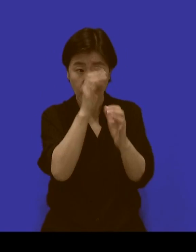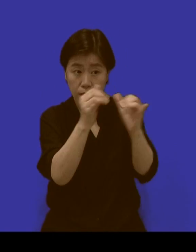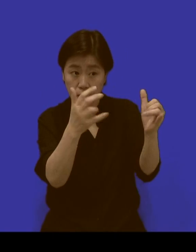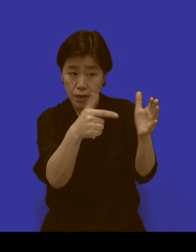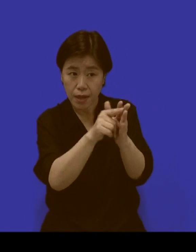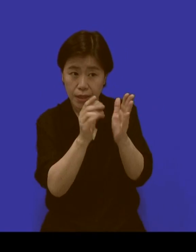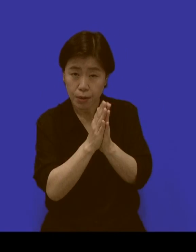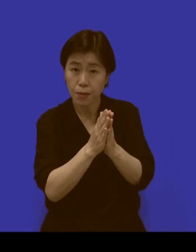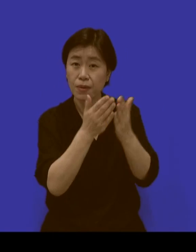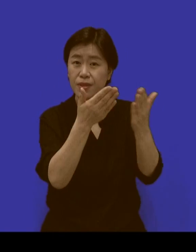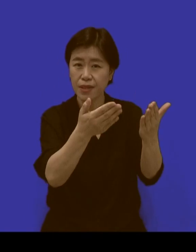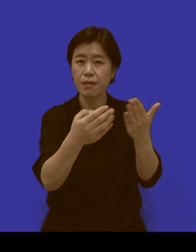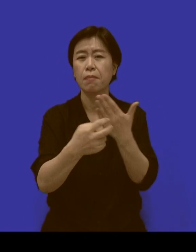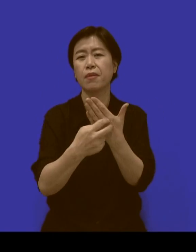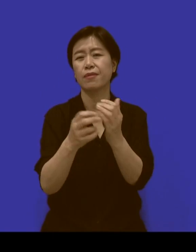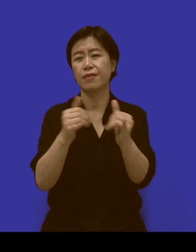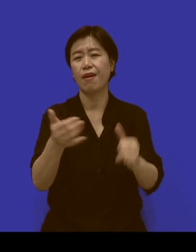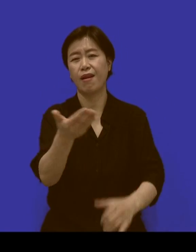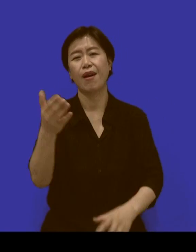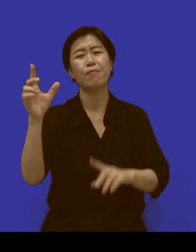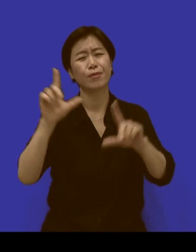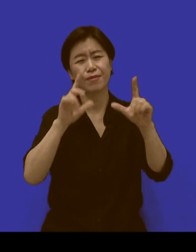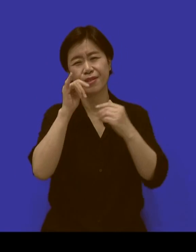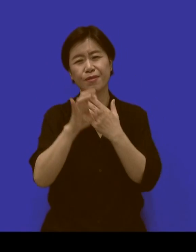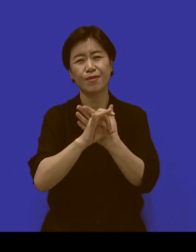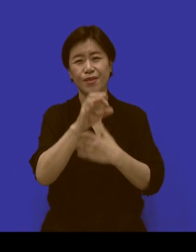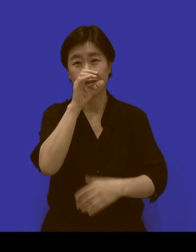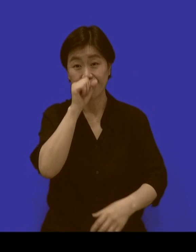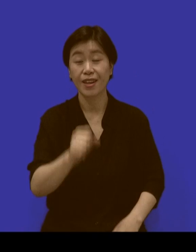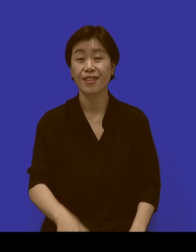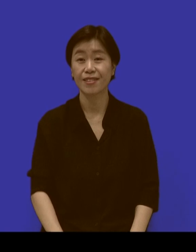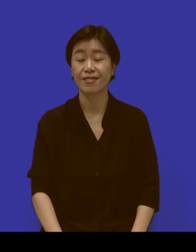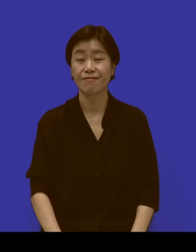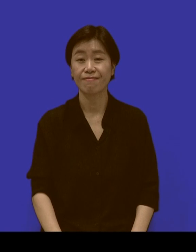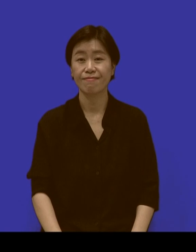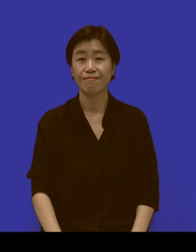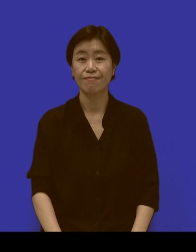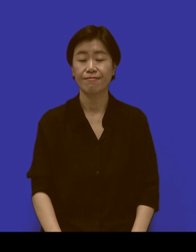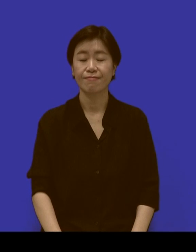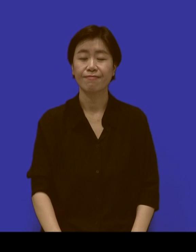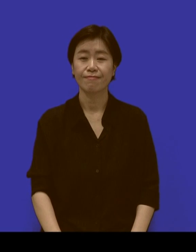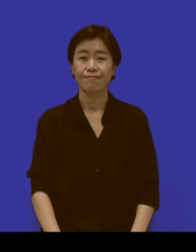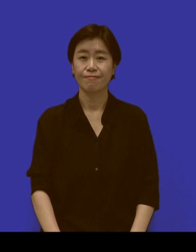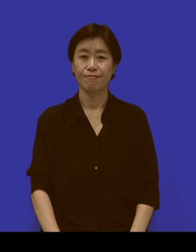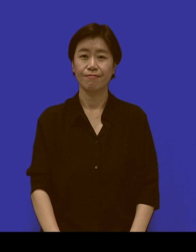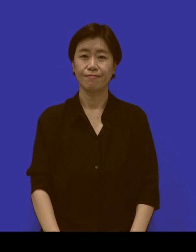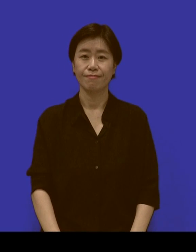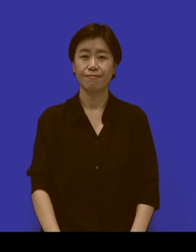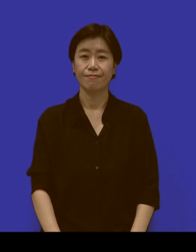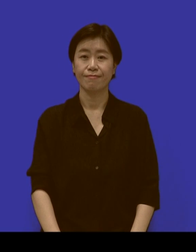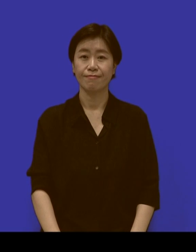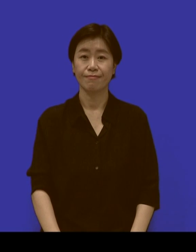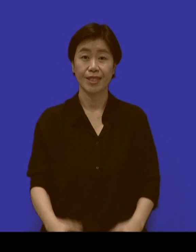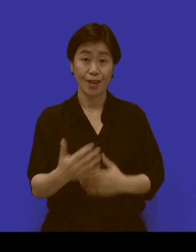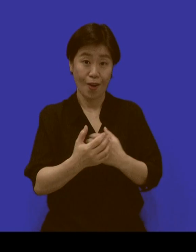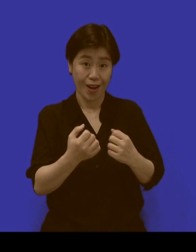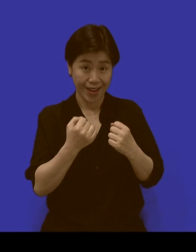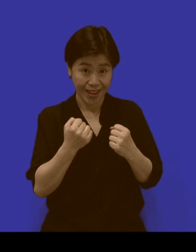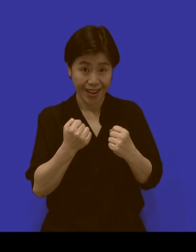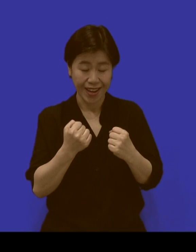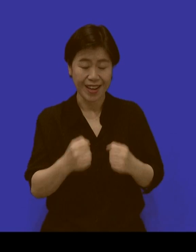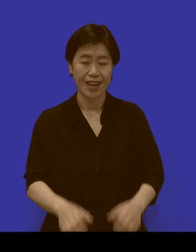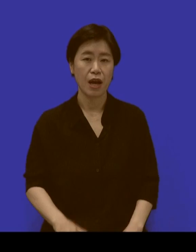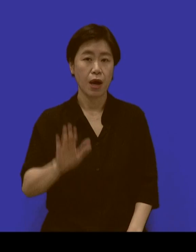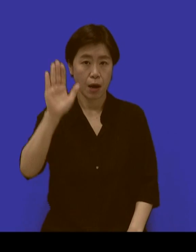가족을 살리고 그 가족의 전도까지 이루어지는 그런 일의 역사가 있지 않을까 하는 생각이 들었습니다. 건강히 돌아가셔서